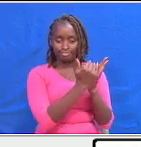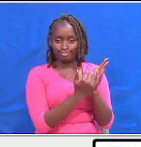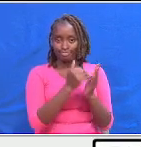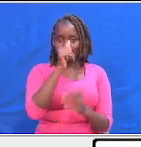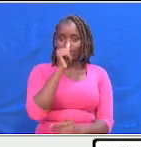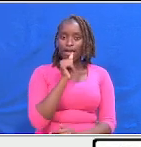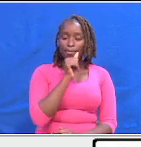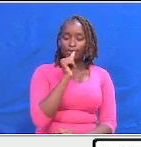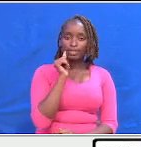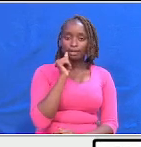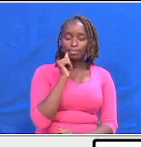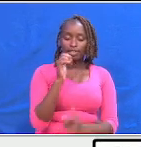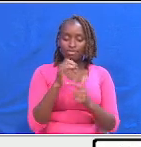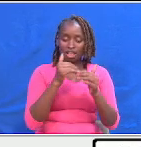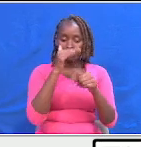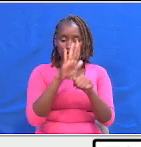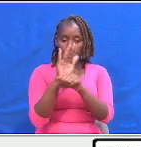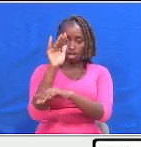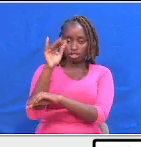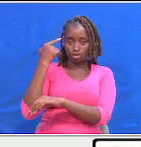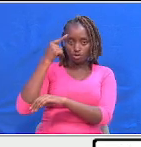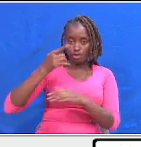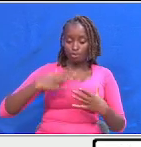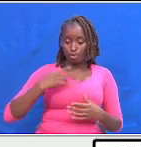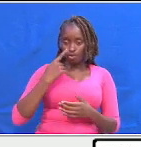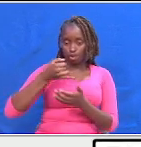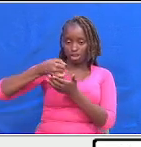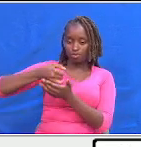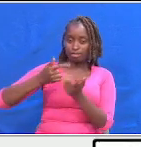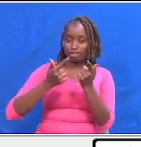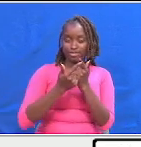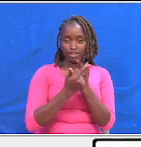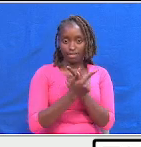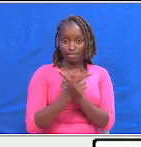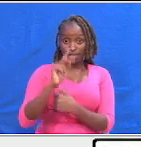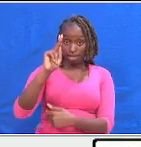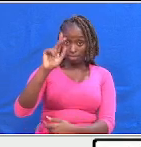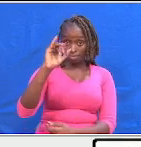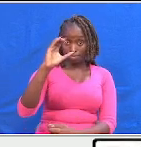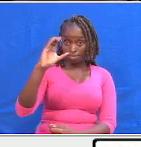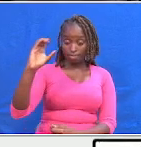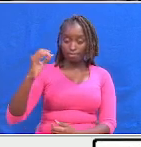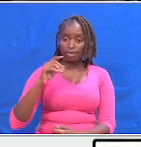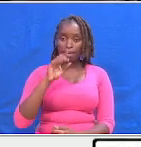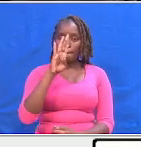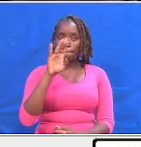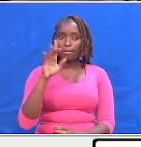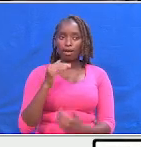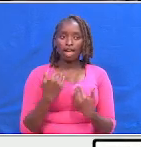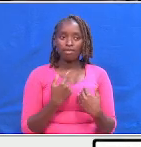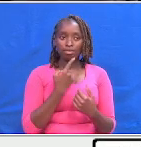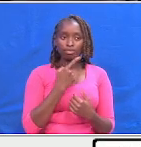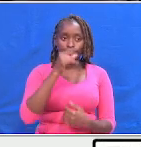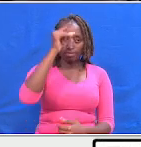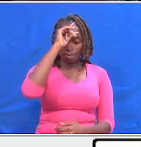licha ya maombi ya mara kwa mara kutoka kwa wahusika mbalimbali. KCCB inadai kuwa serikali imeelekeza